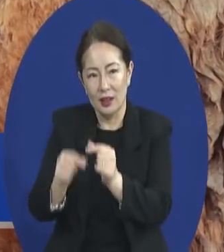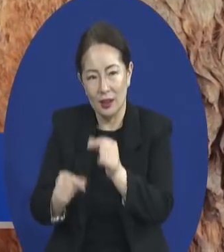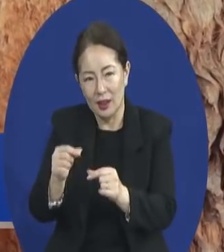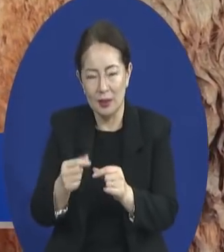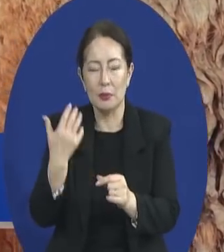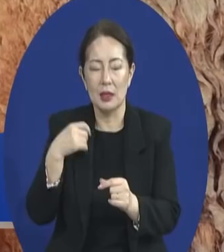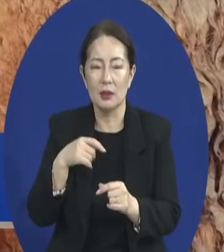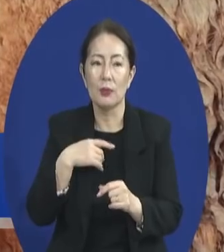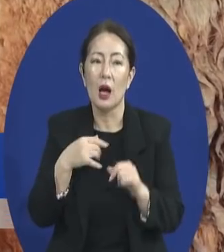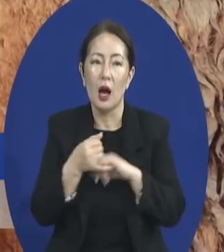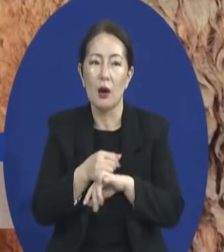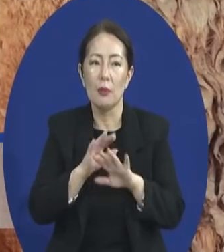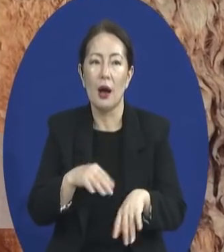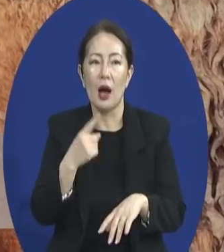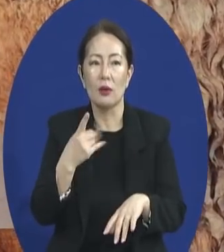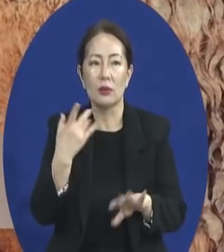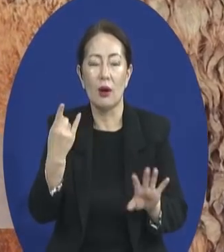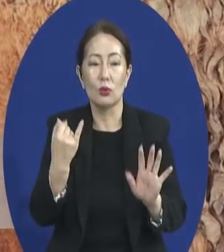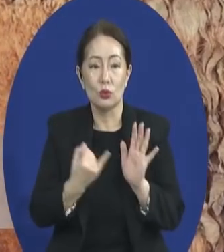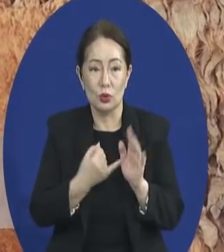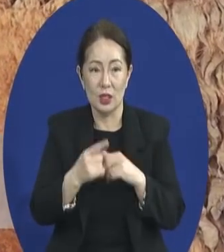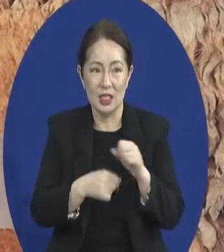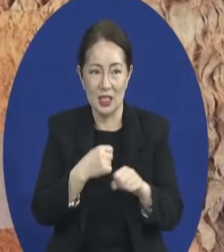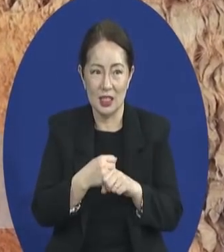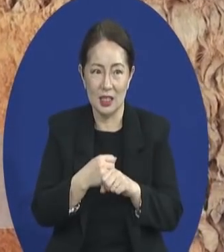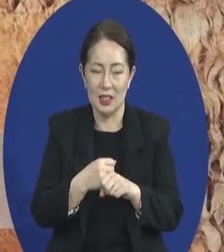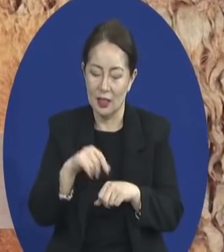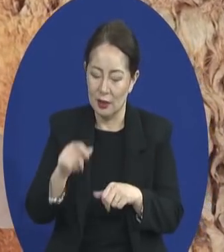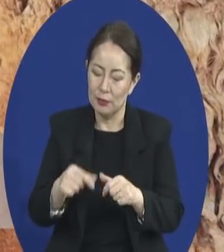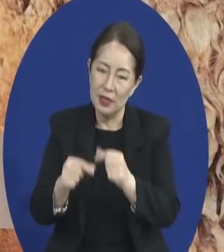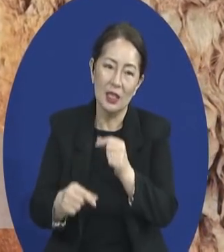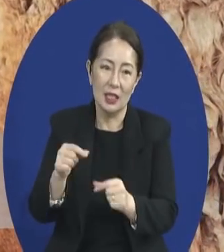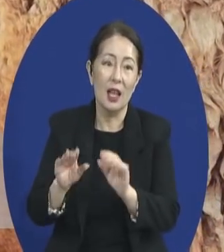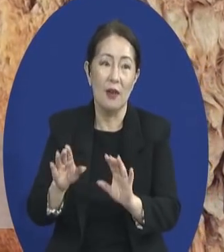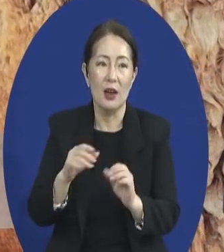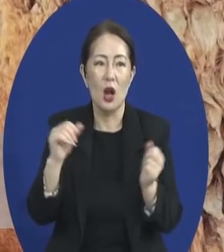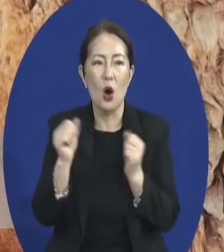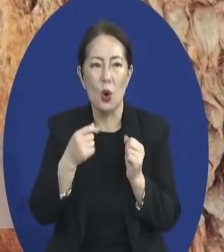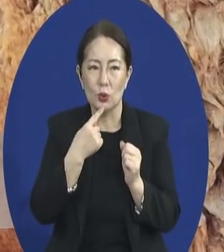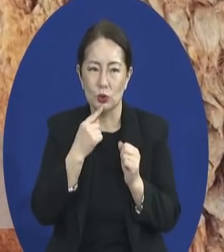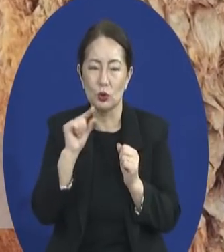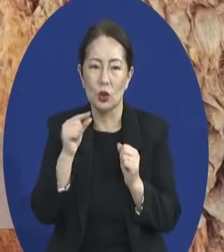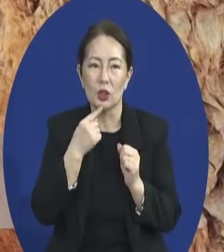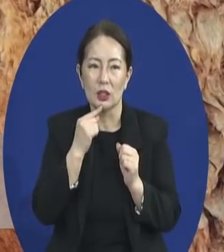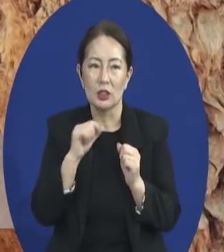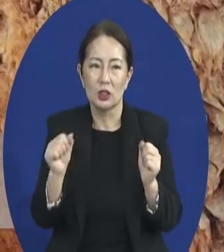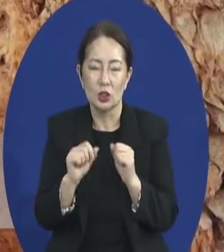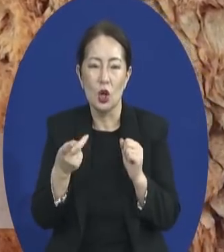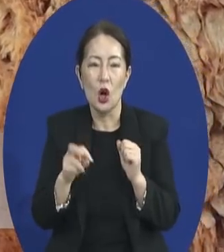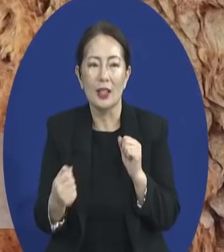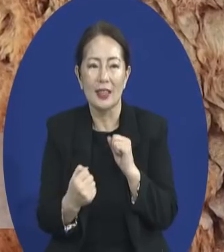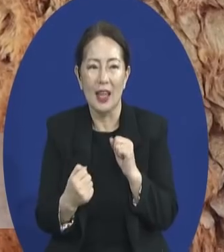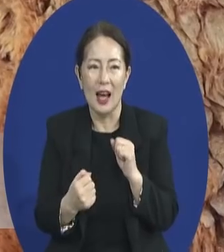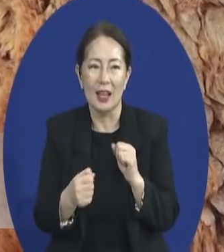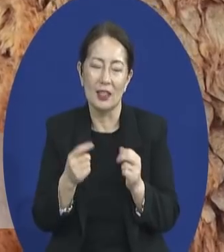жил болж байна. Тэгэл 15-6 жил ингэ сааж байгаа юм байна да. Өвлийн цагт жаахан хэцүү босгаар хөлдөрн